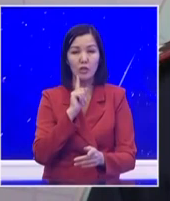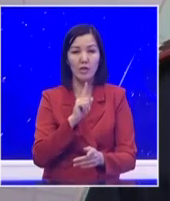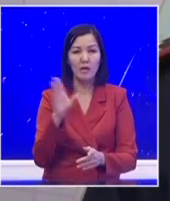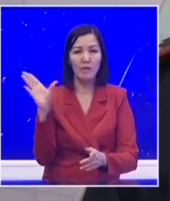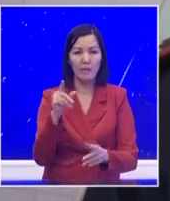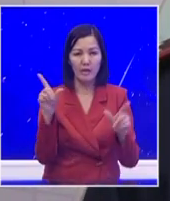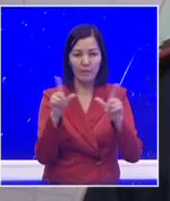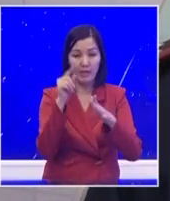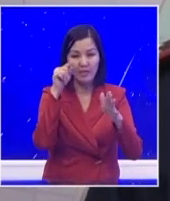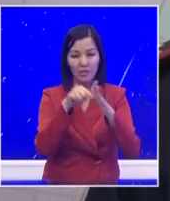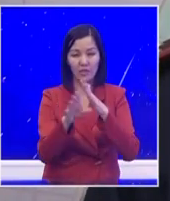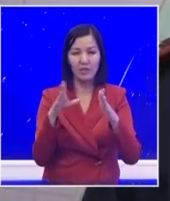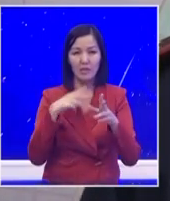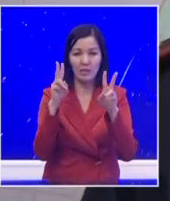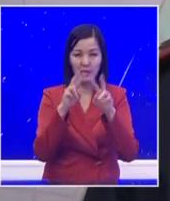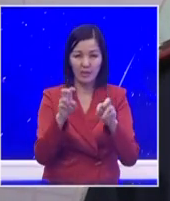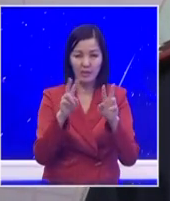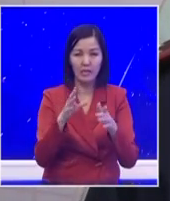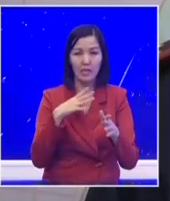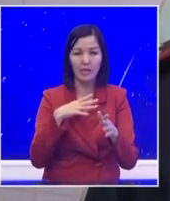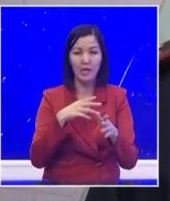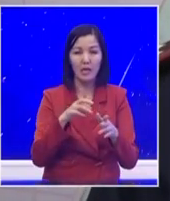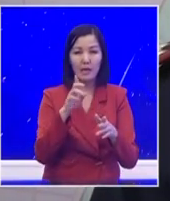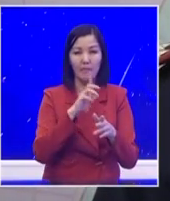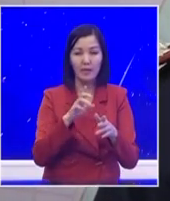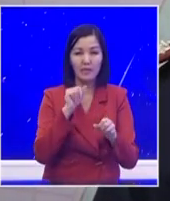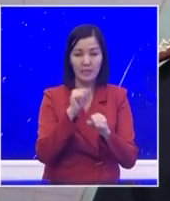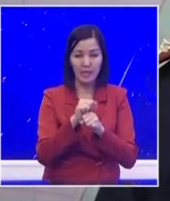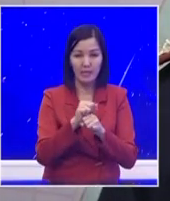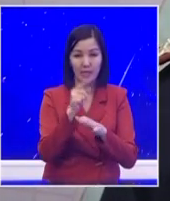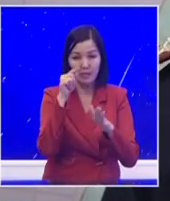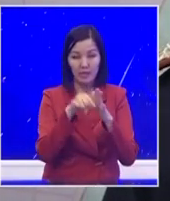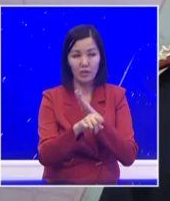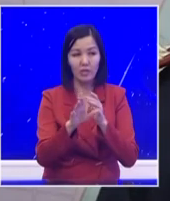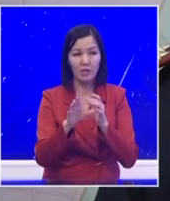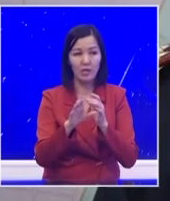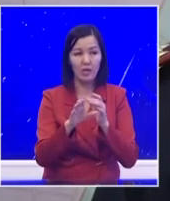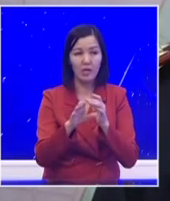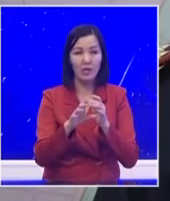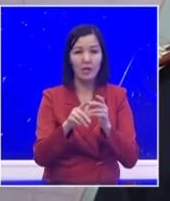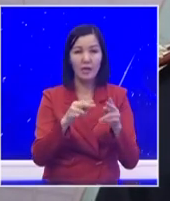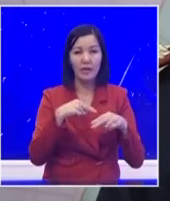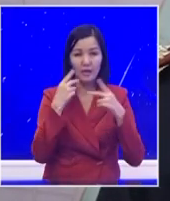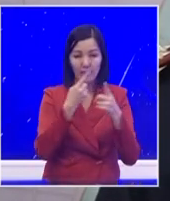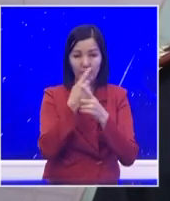кіреді, магазиндер жанармай станцияларына кіреді, кіріп, ескертіп,